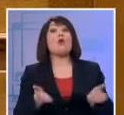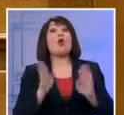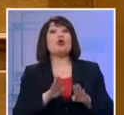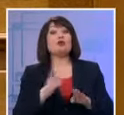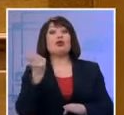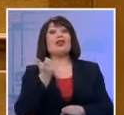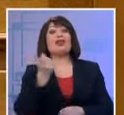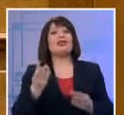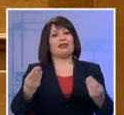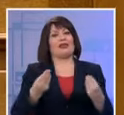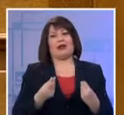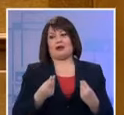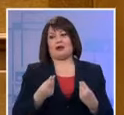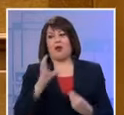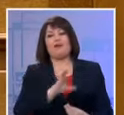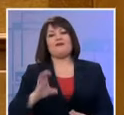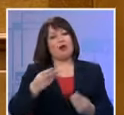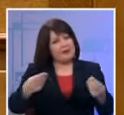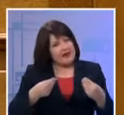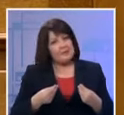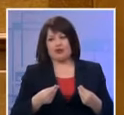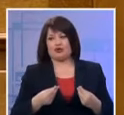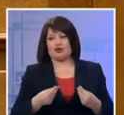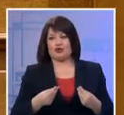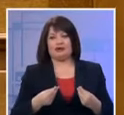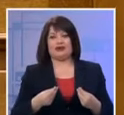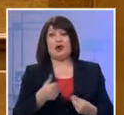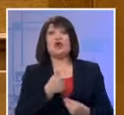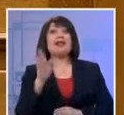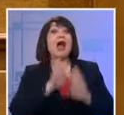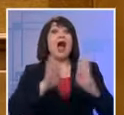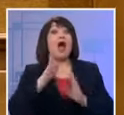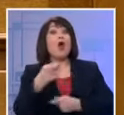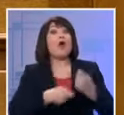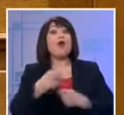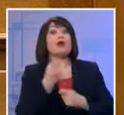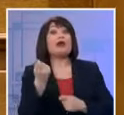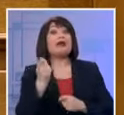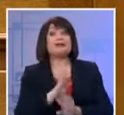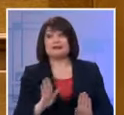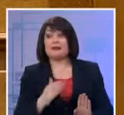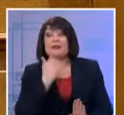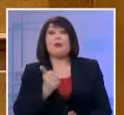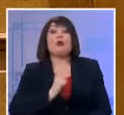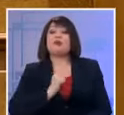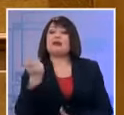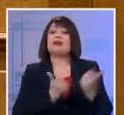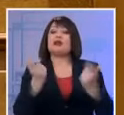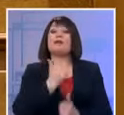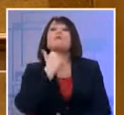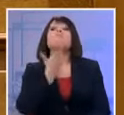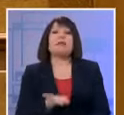δανείσουν οι έξω, κύριε Τσίπρα. Όχι οι εκλογές, όχι οι αγορές. Στις αγορές πια δεν μπορούμε να βγούμε.